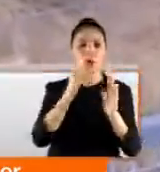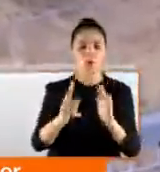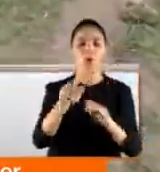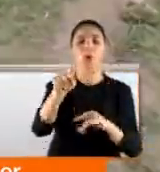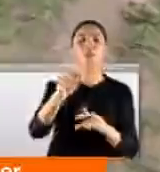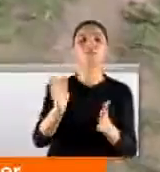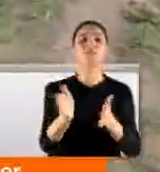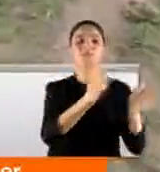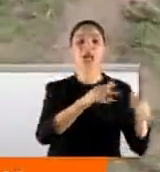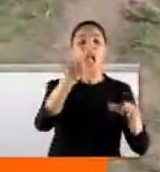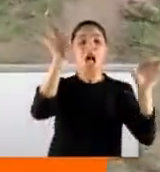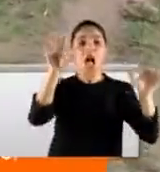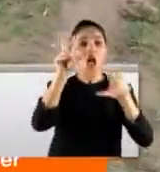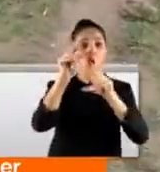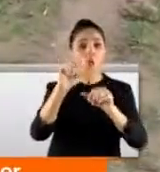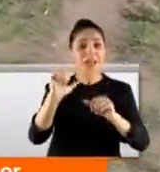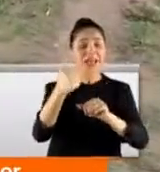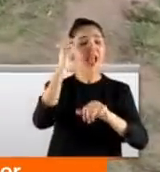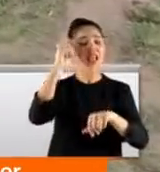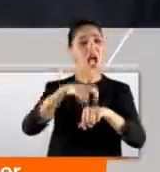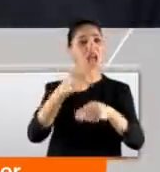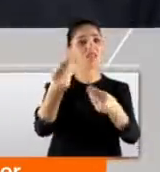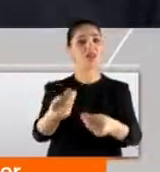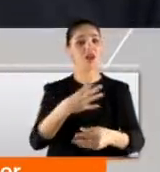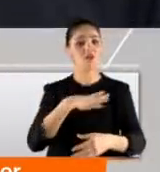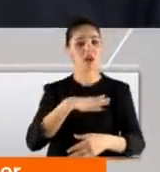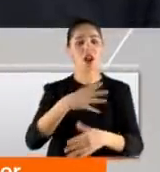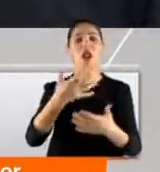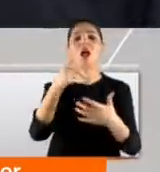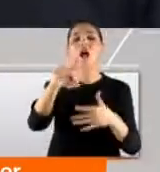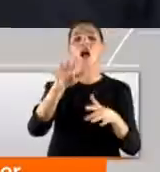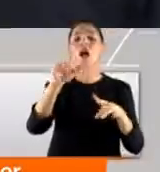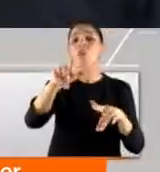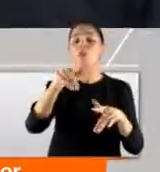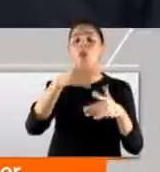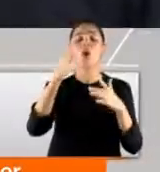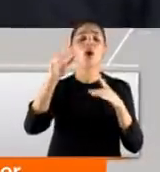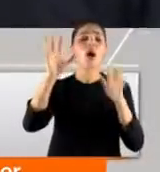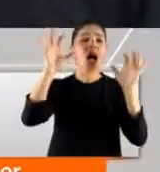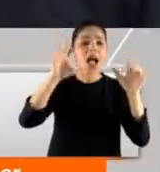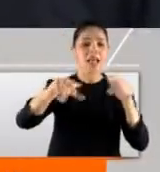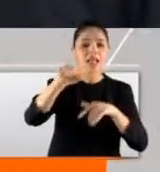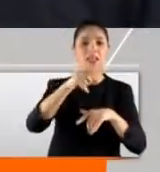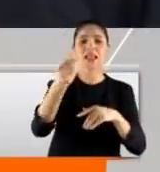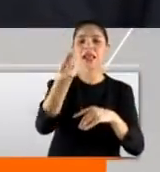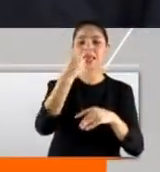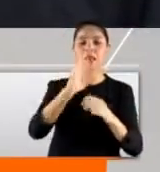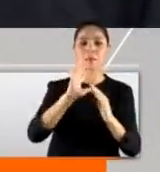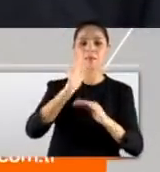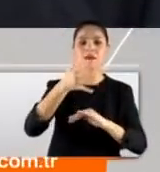bir anlamda ayılara uyumaları gerektiğini hatırlatıyorlar. Hayvanlara kalorisi ve protein miktarı yüksek olan